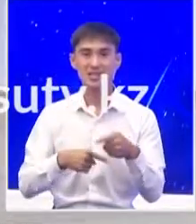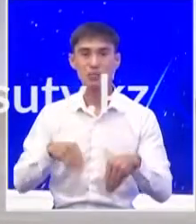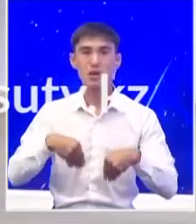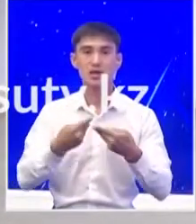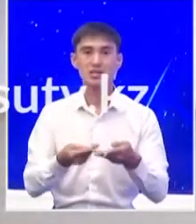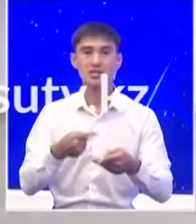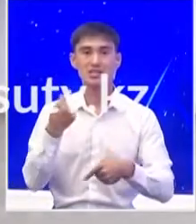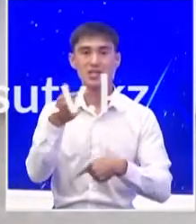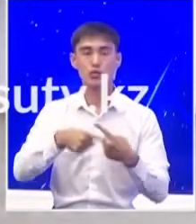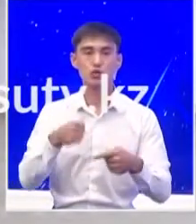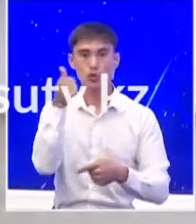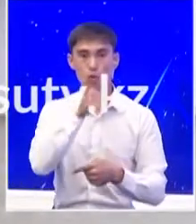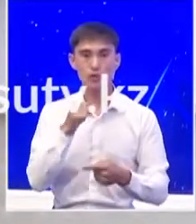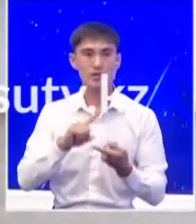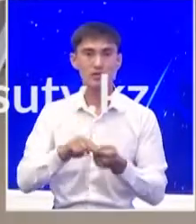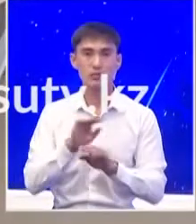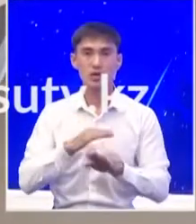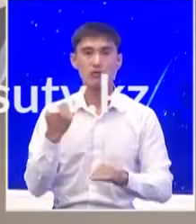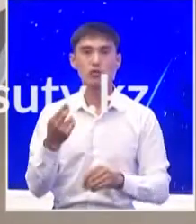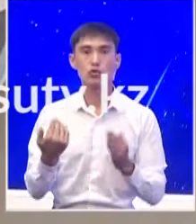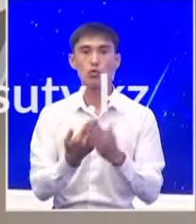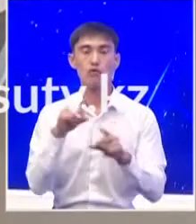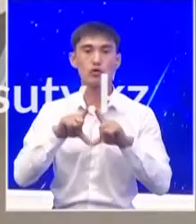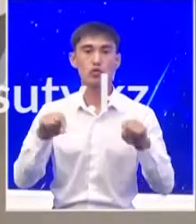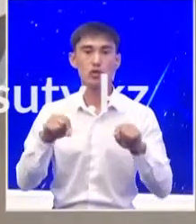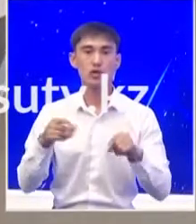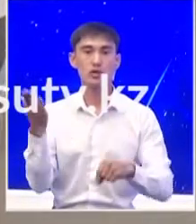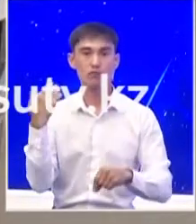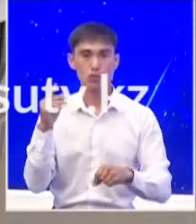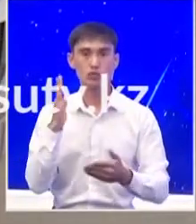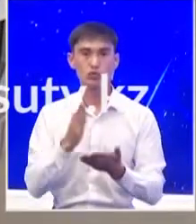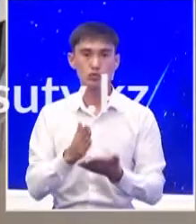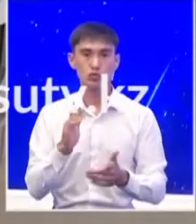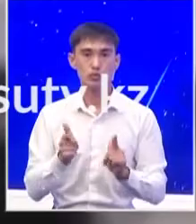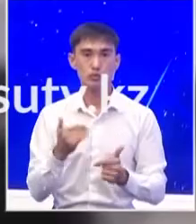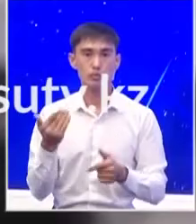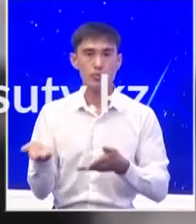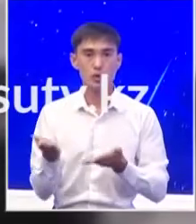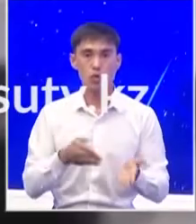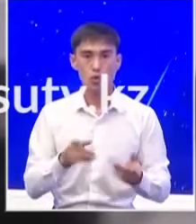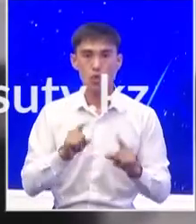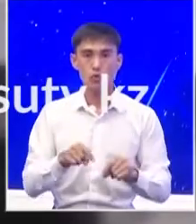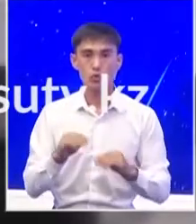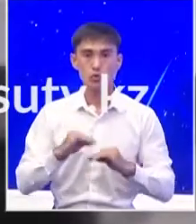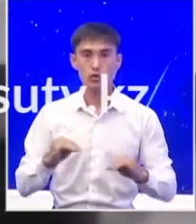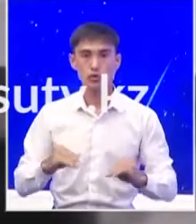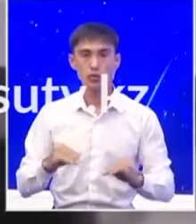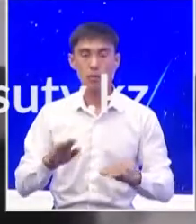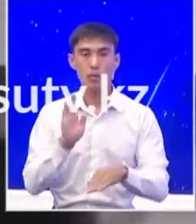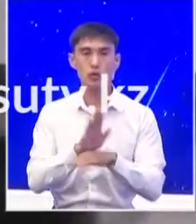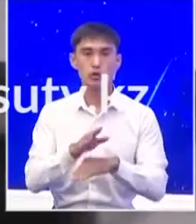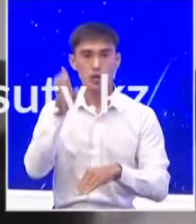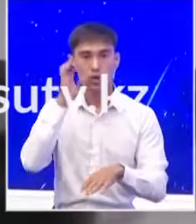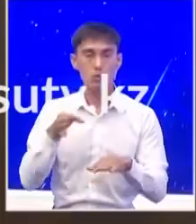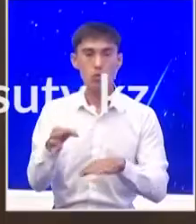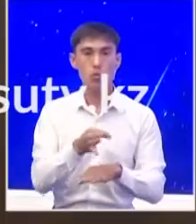следующий год. Но независимо от того, новая школа или уже давно существующая, к приходу учеников по поручению акима области все объекты сельское образование